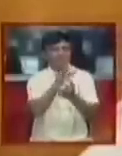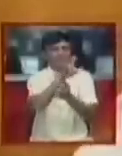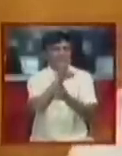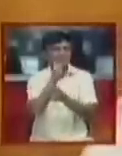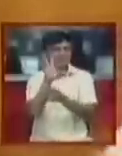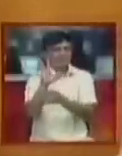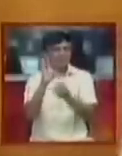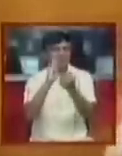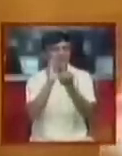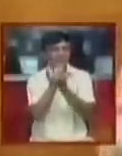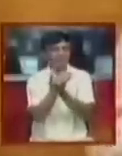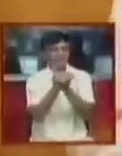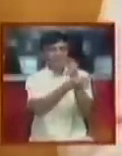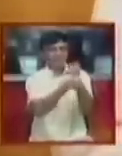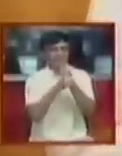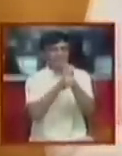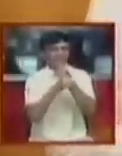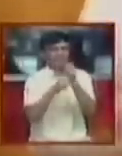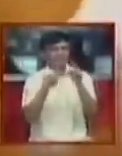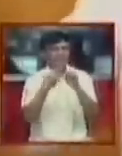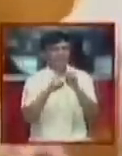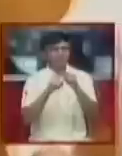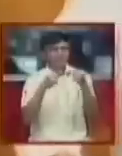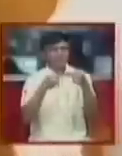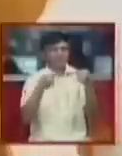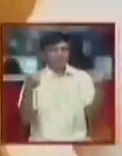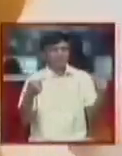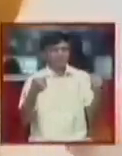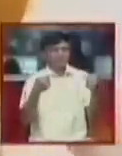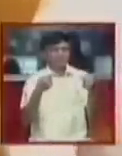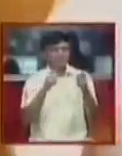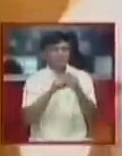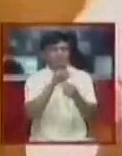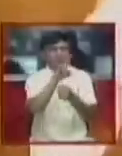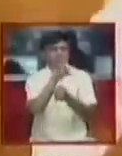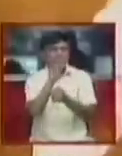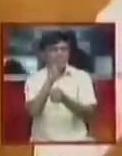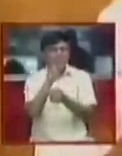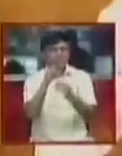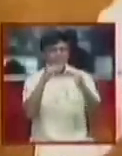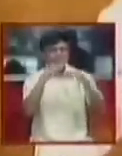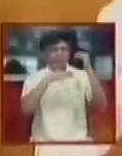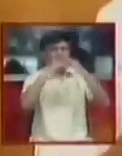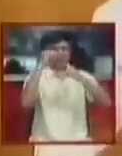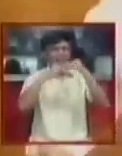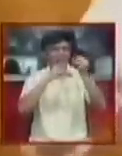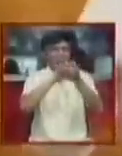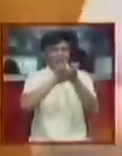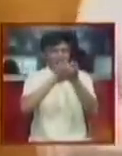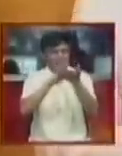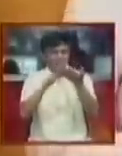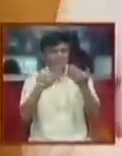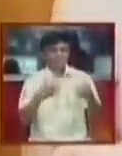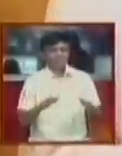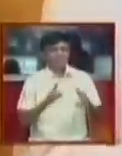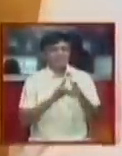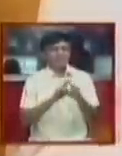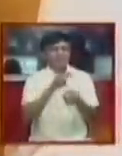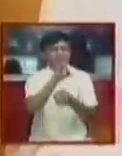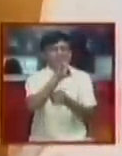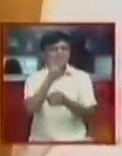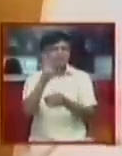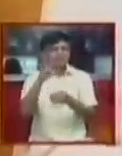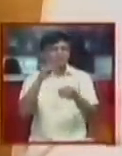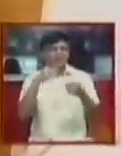na barangay ang naagaw sa kamay ng kaaway, 270 na gusalit paralan ang naipaayos, at 74 health